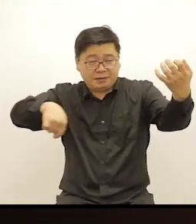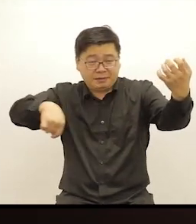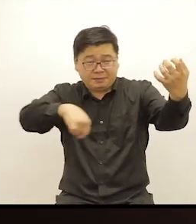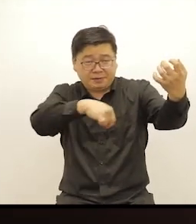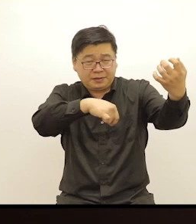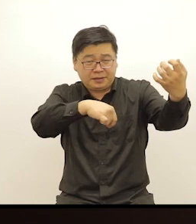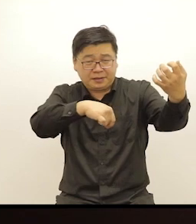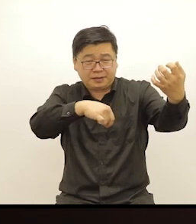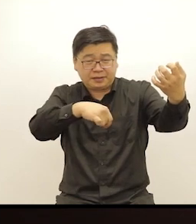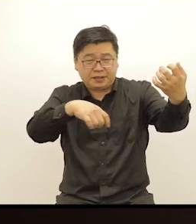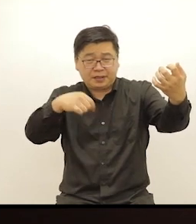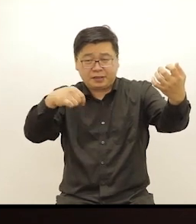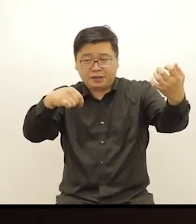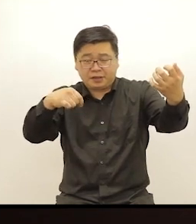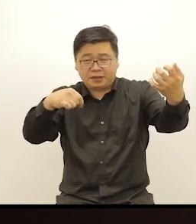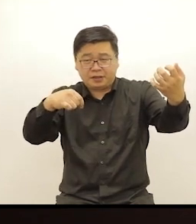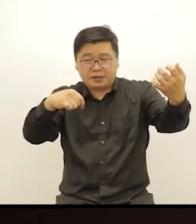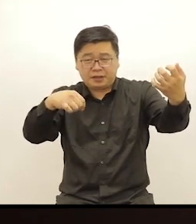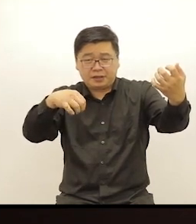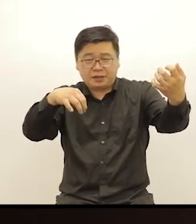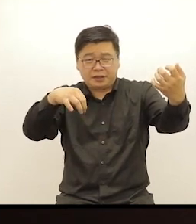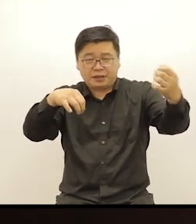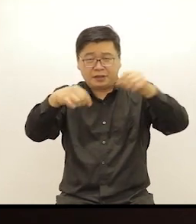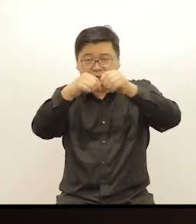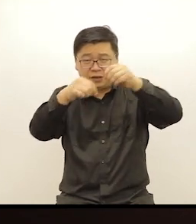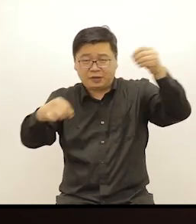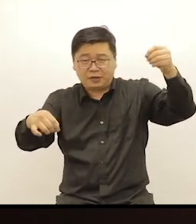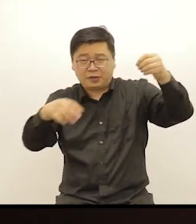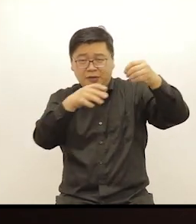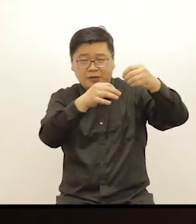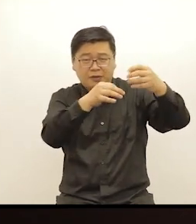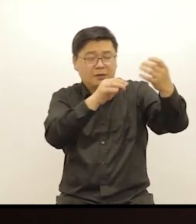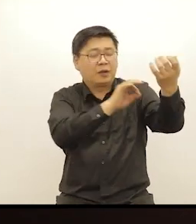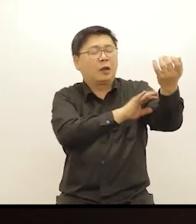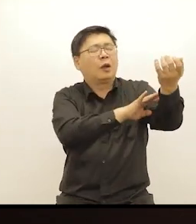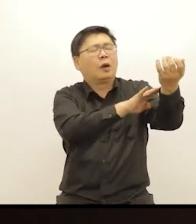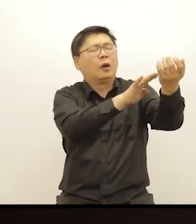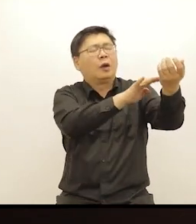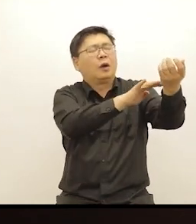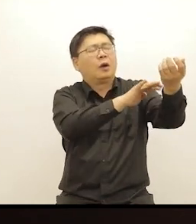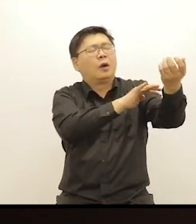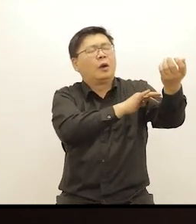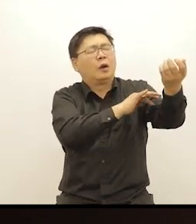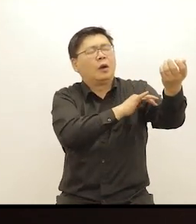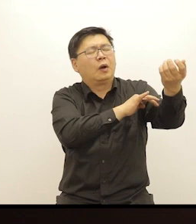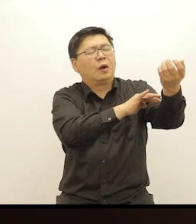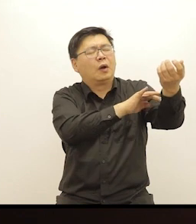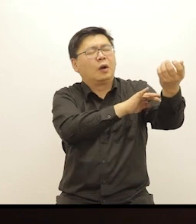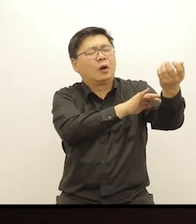현을 잠깐 오른손 그 활하고 줄 위에 얹어놓고 더듬어가면서